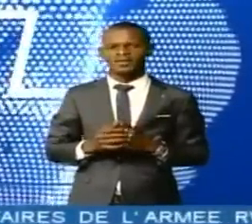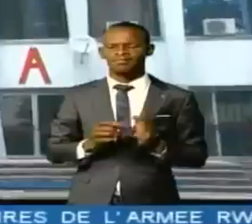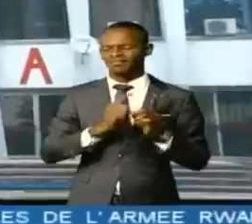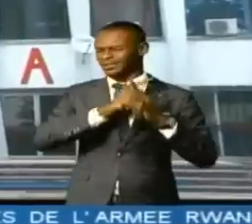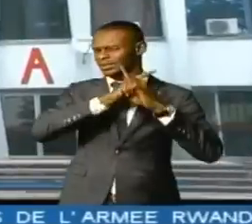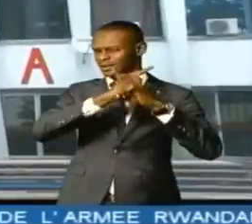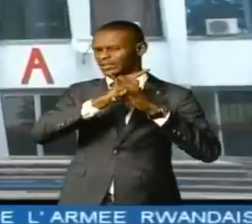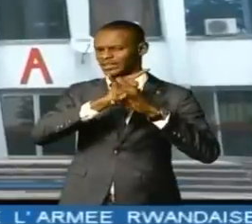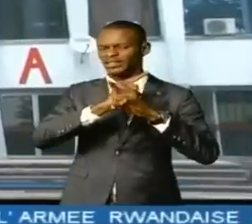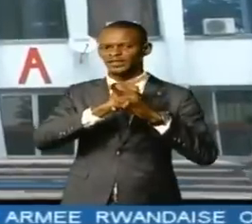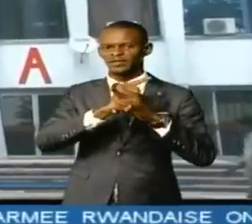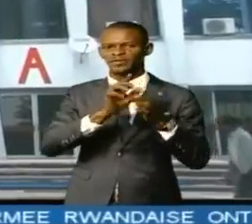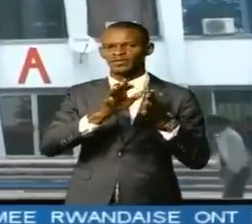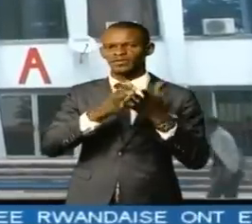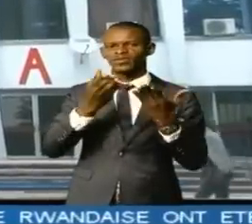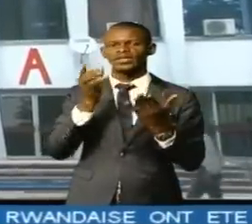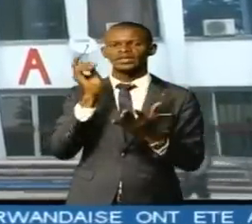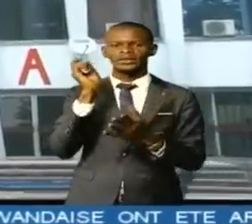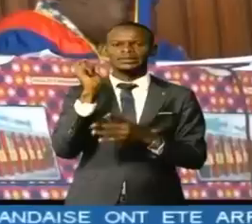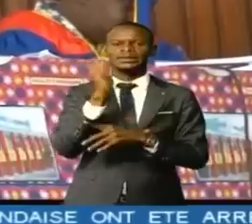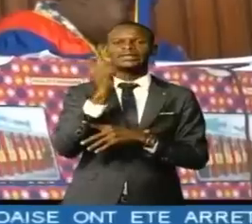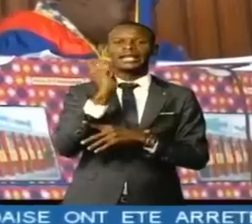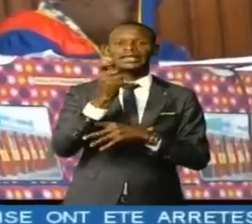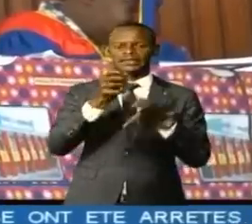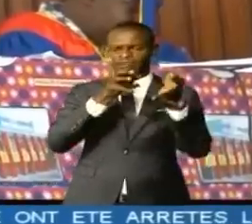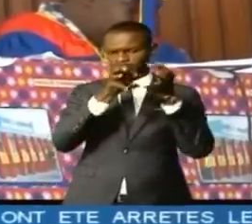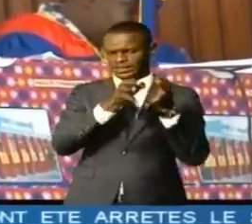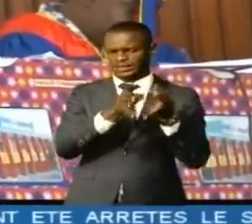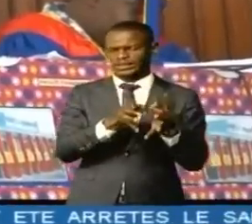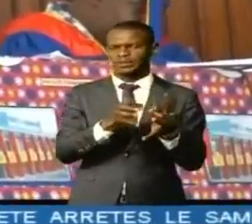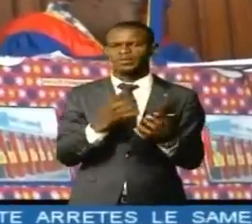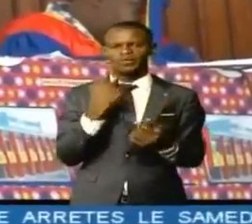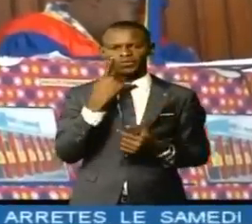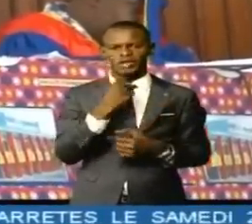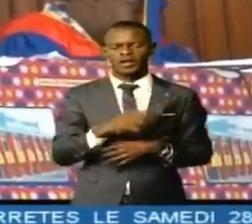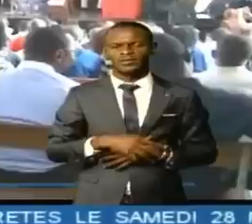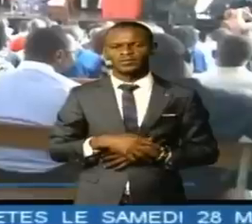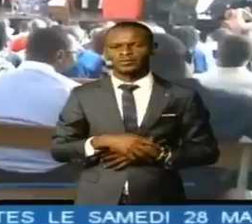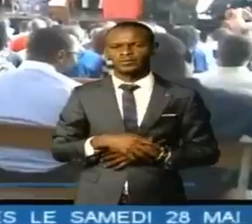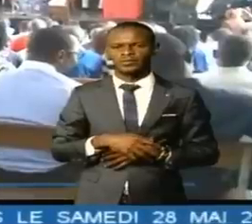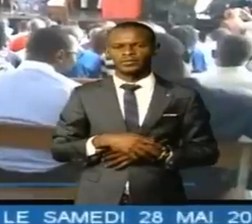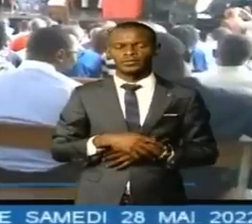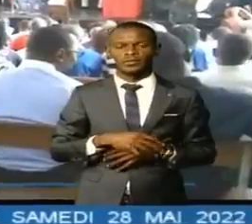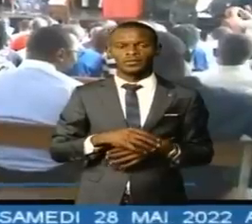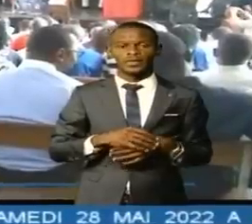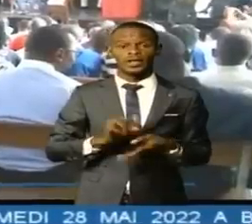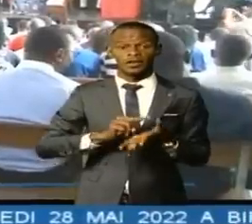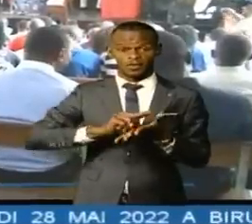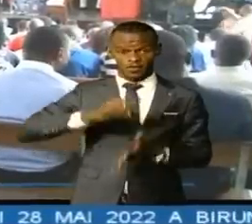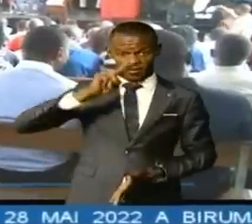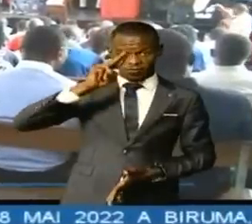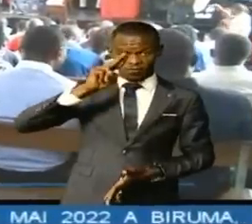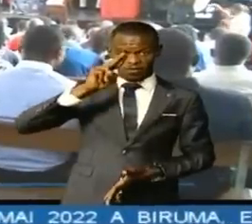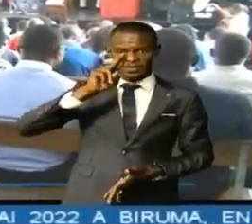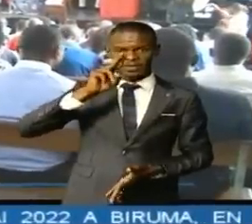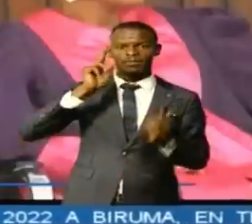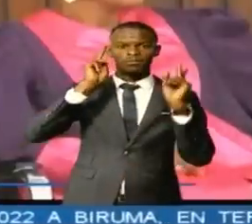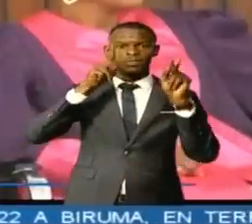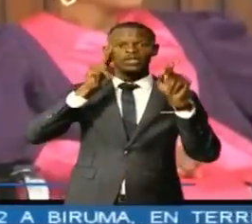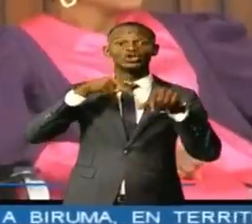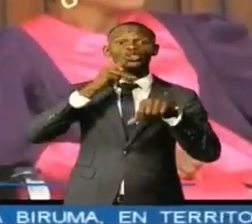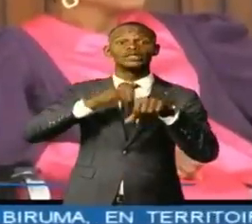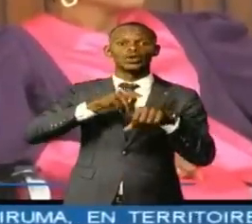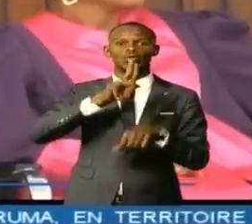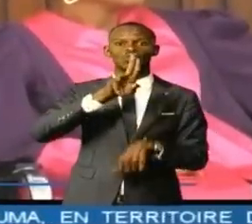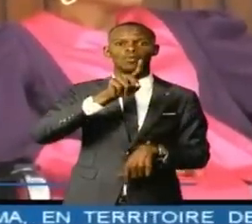reportage. La faculté des lettres et sciences humaines de l'Université pédagogique nationale, UPEN, vient de